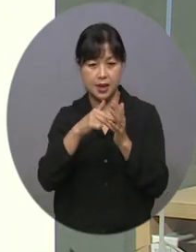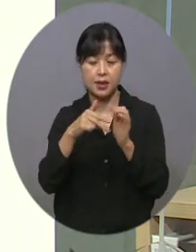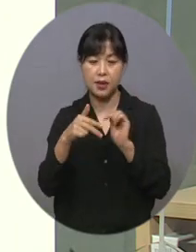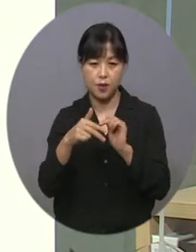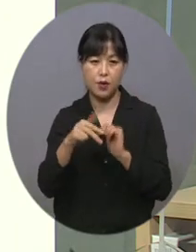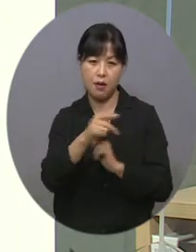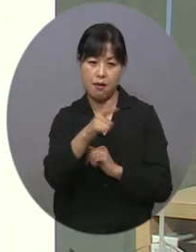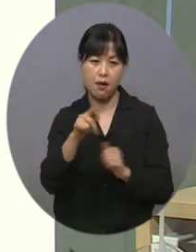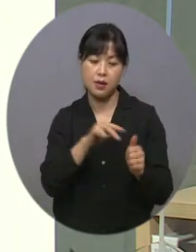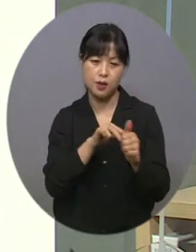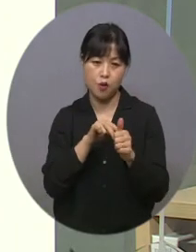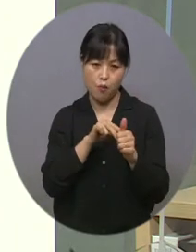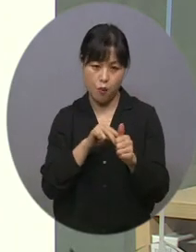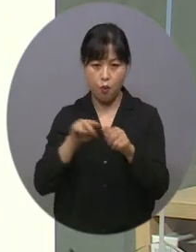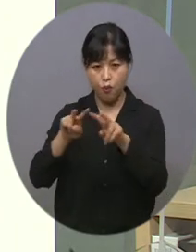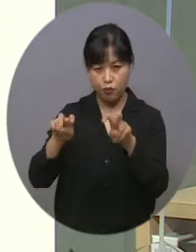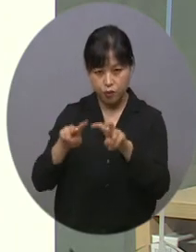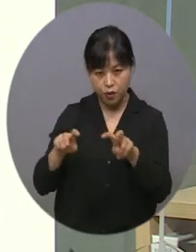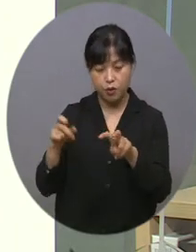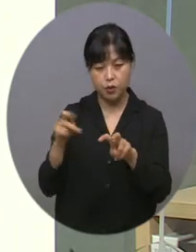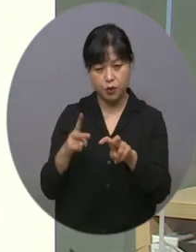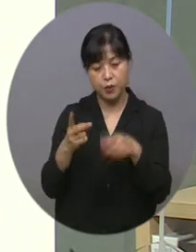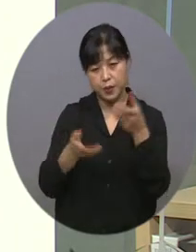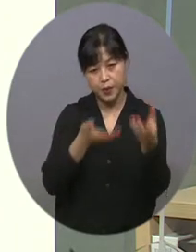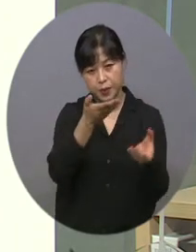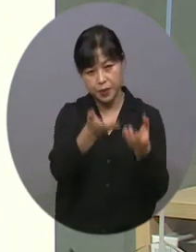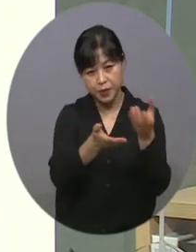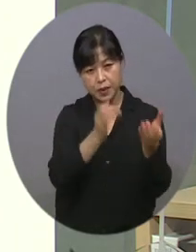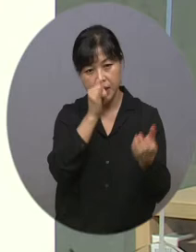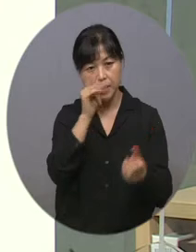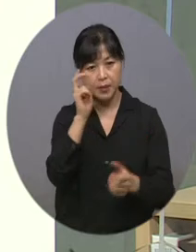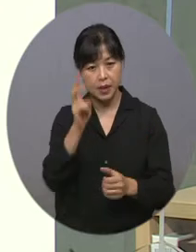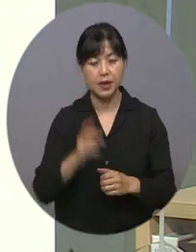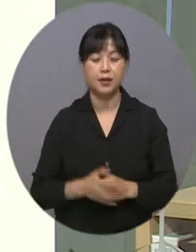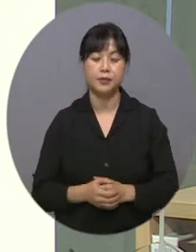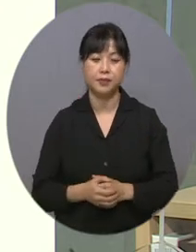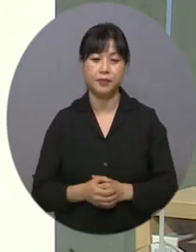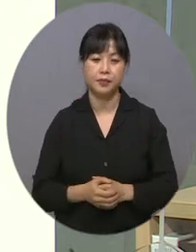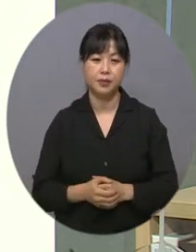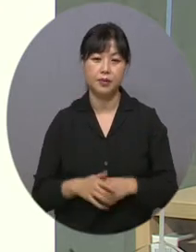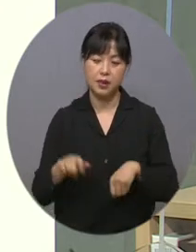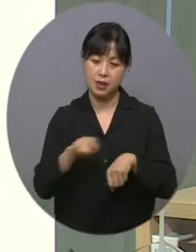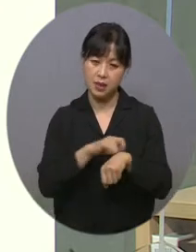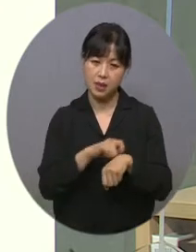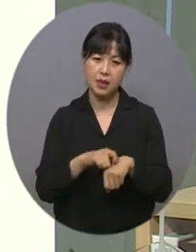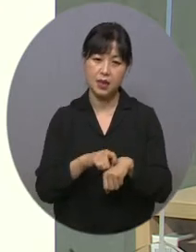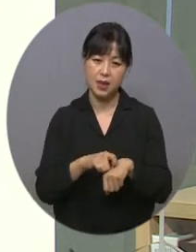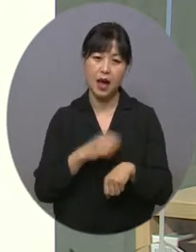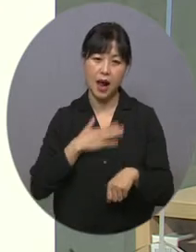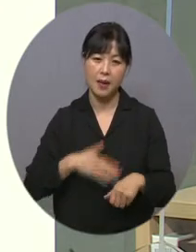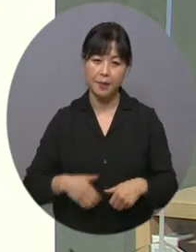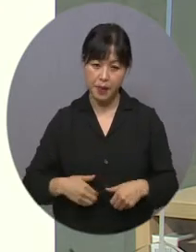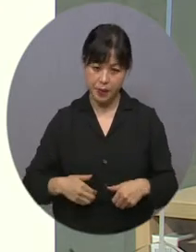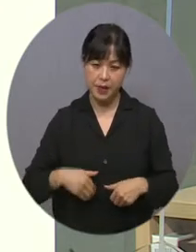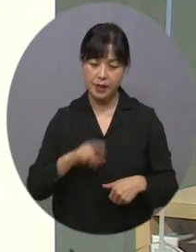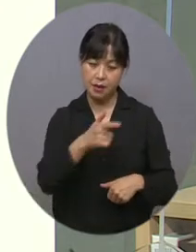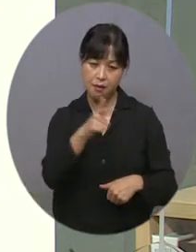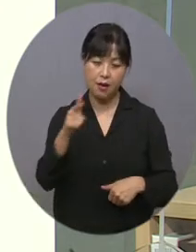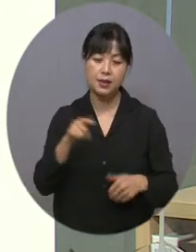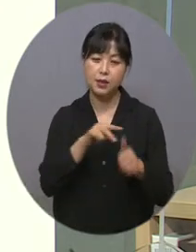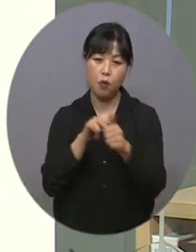정보를 분석도 하고 제공도 하시겠지만 특히 알아야 할 여러